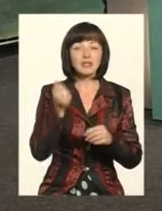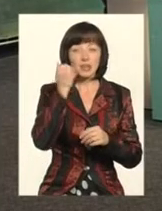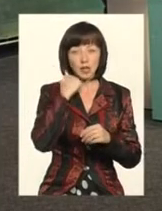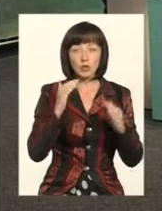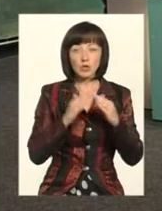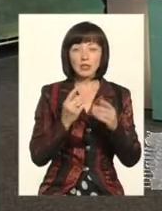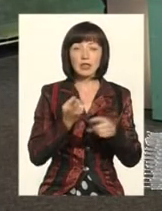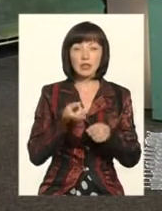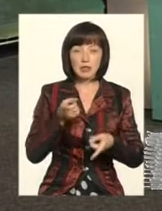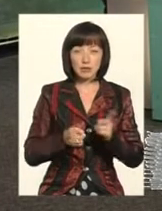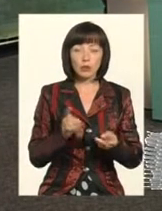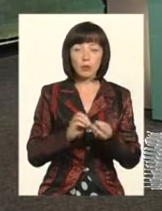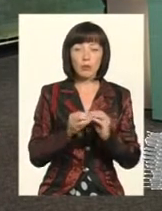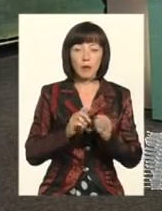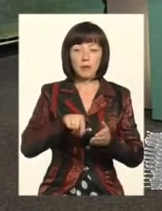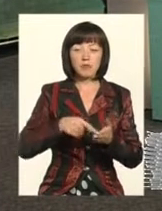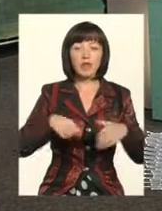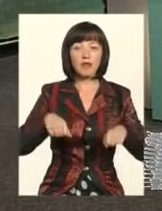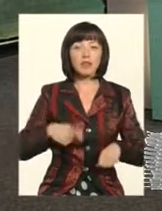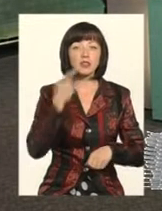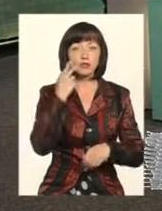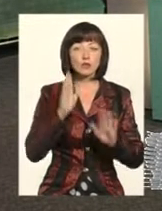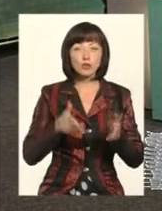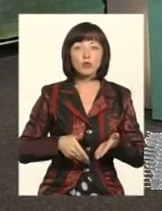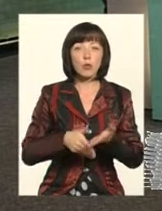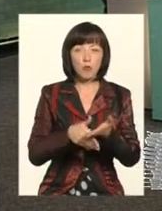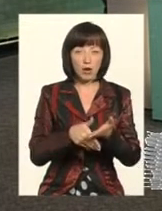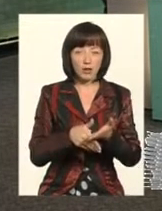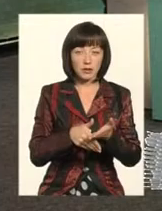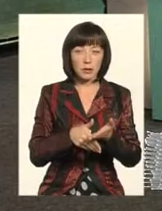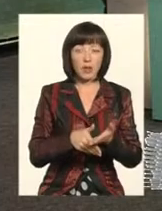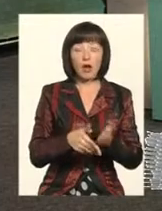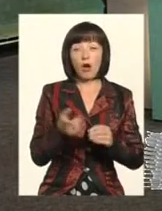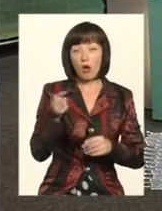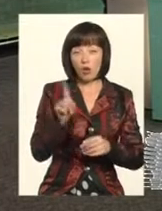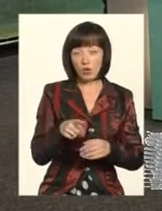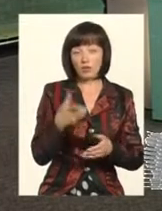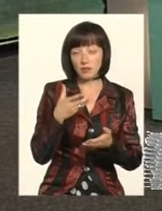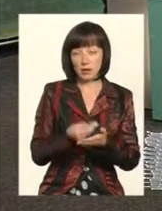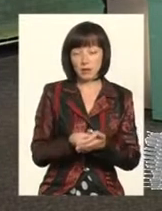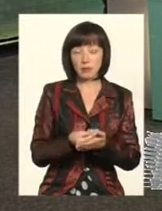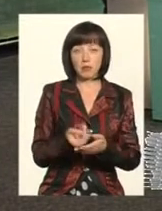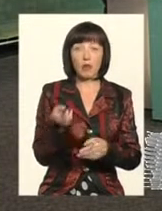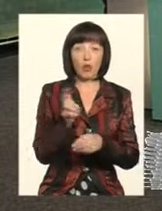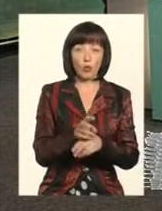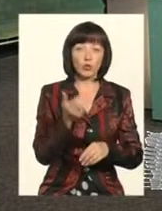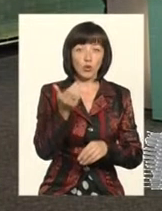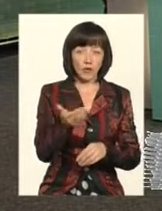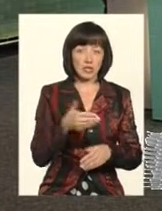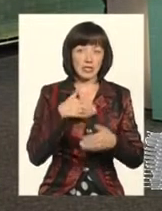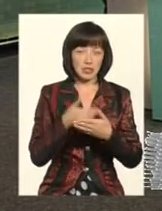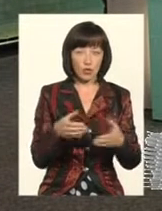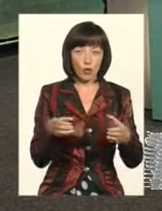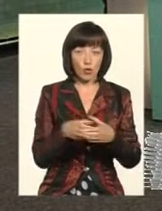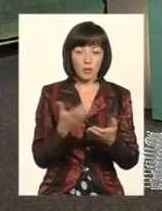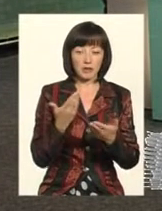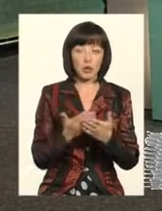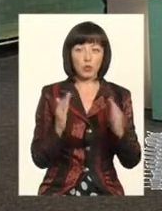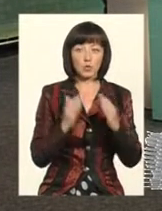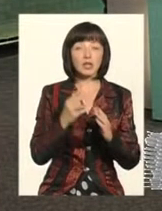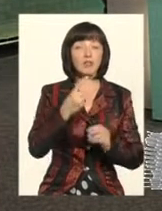це дійсно проблема, але я думаю, міська влада завжди буде допомагати. Тому Анатолій що... Макарович, от власне, приходить до вас ініціативна група, скажімо, будинку,